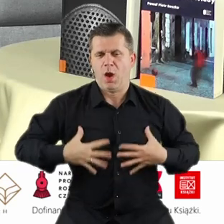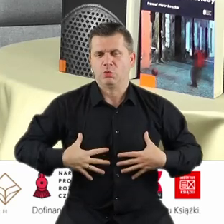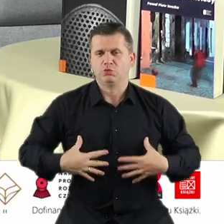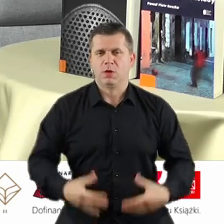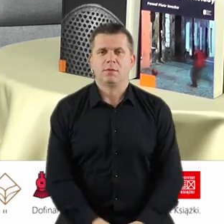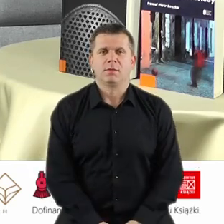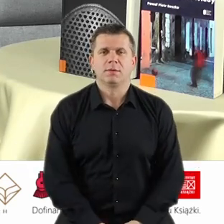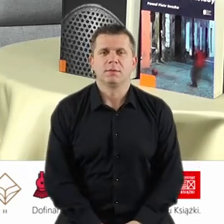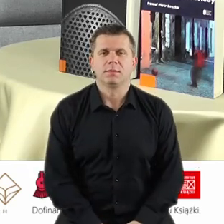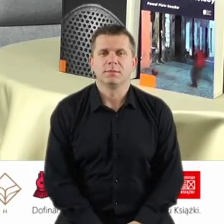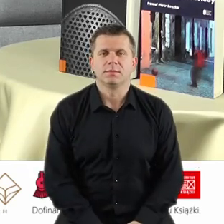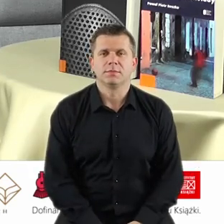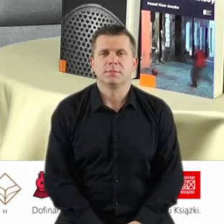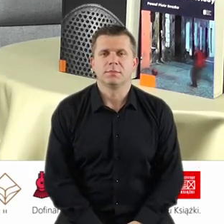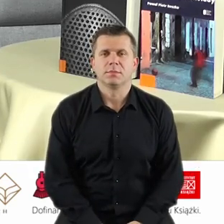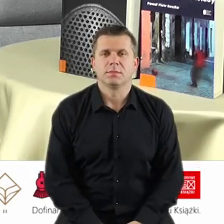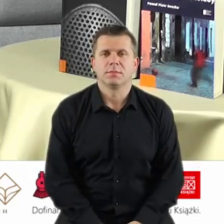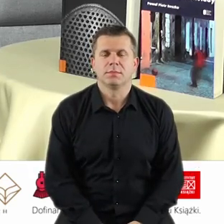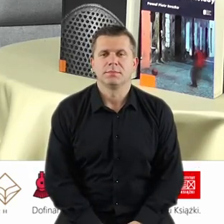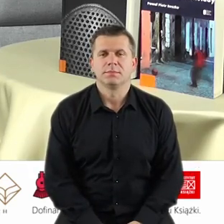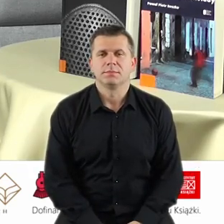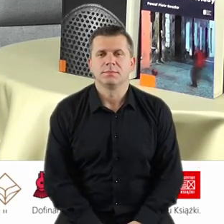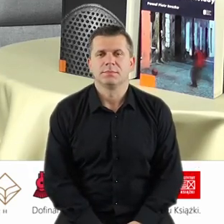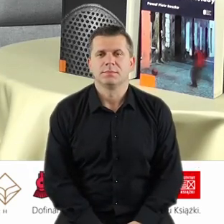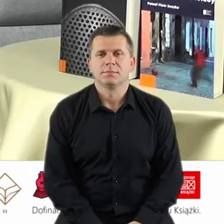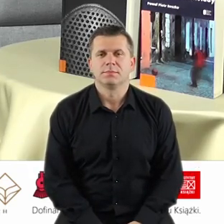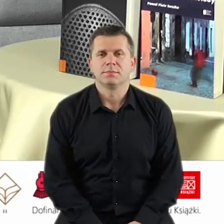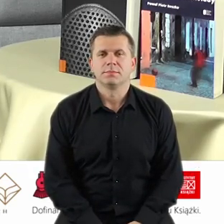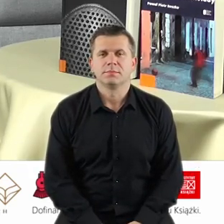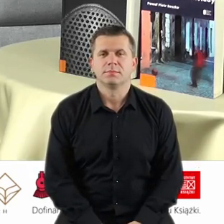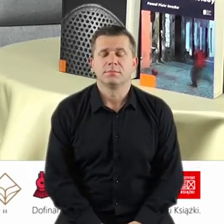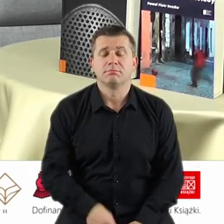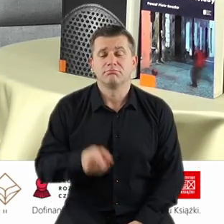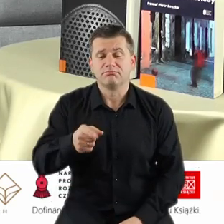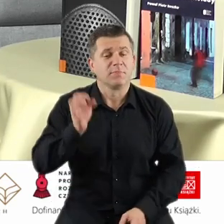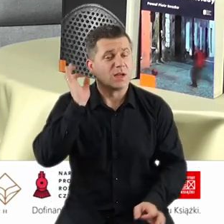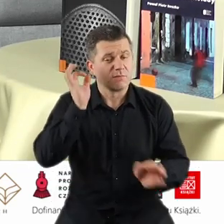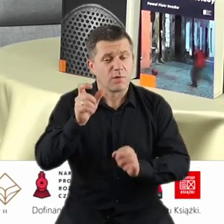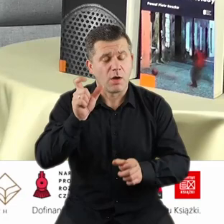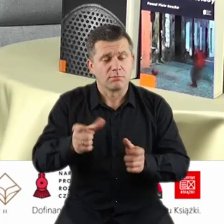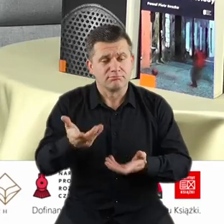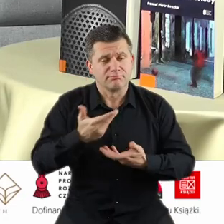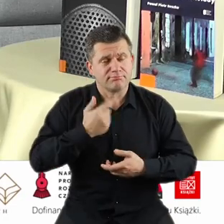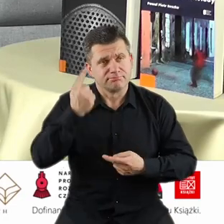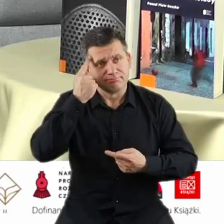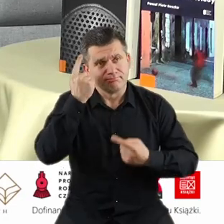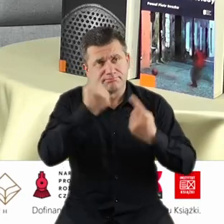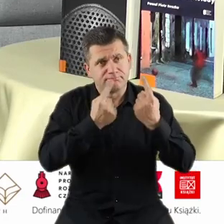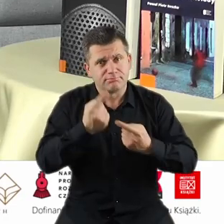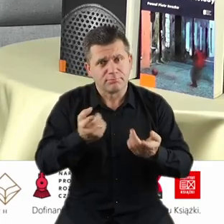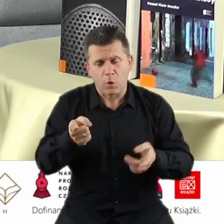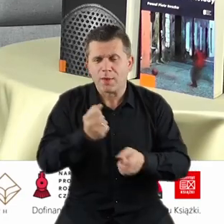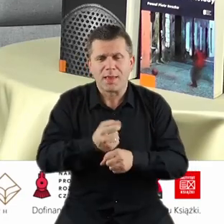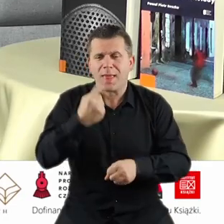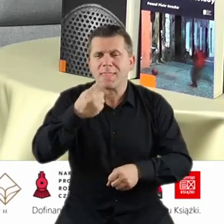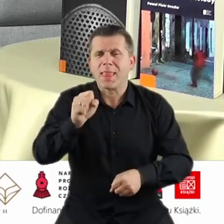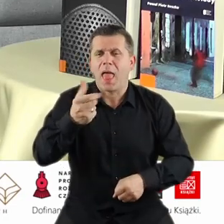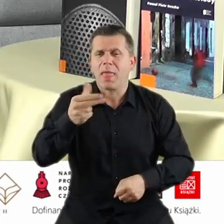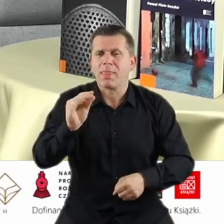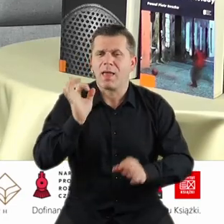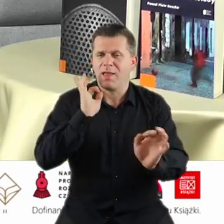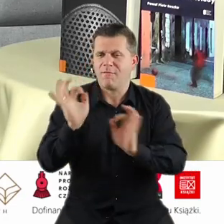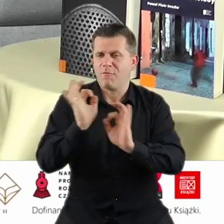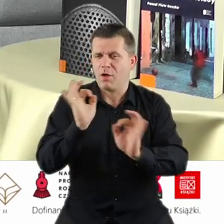w konfrontacji z tymi danymi, no, te dane faktycznie dają do myślenia, ale to są tylko dane,